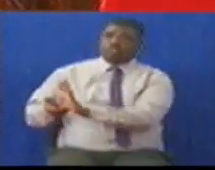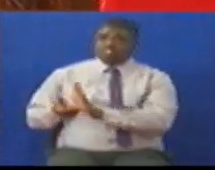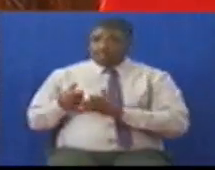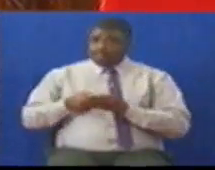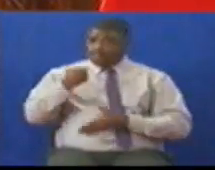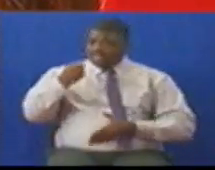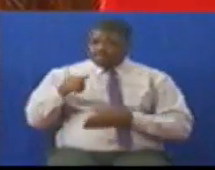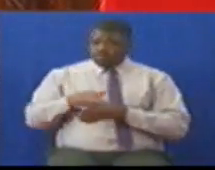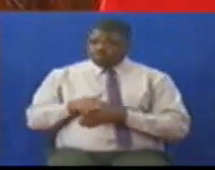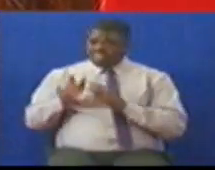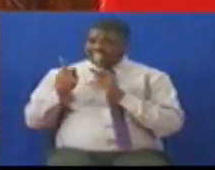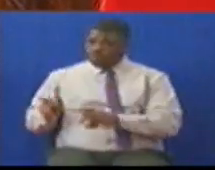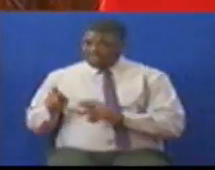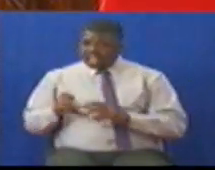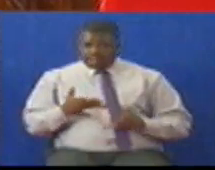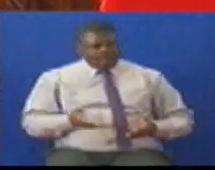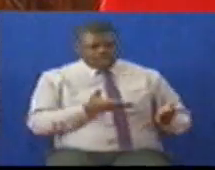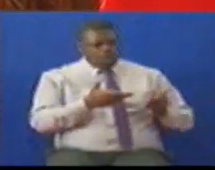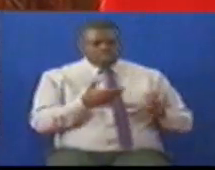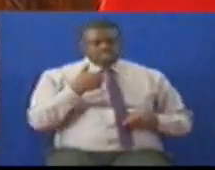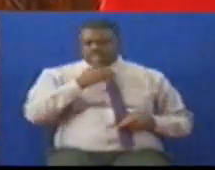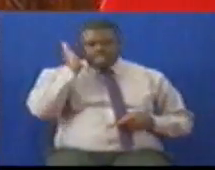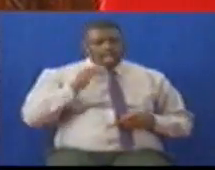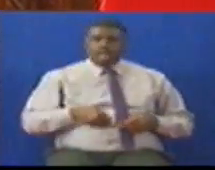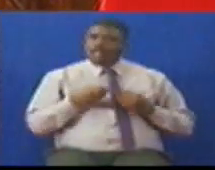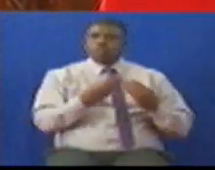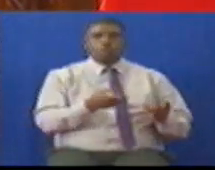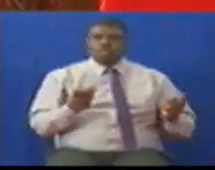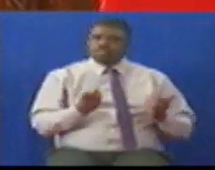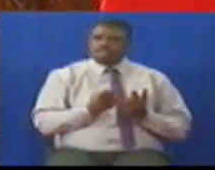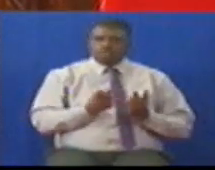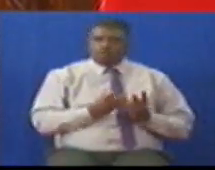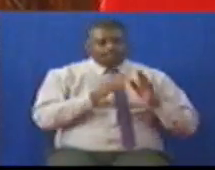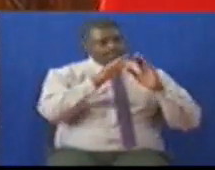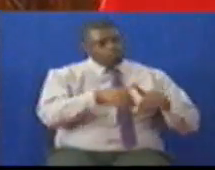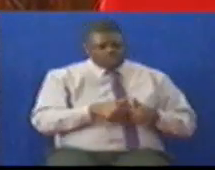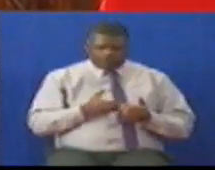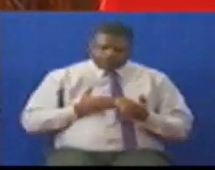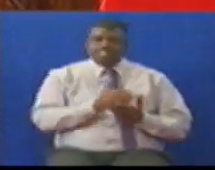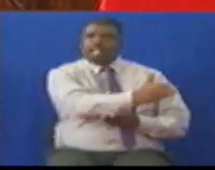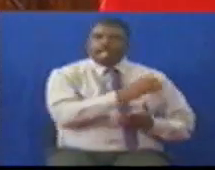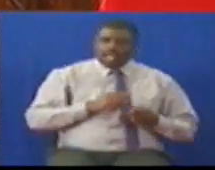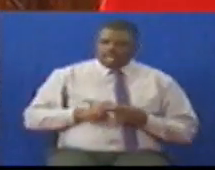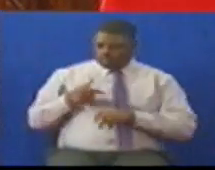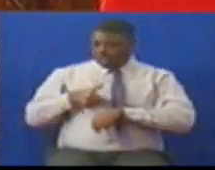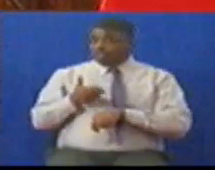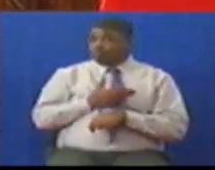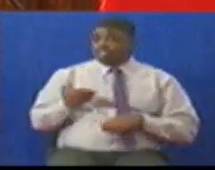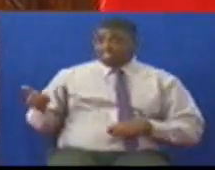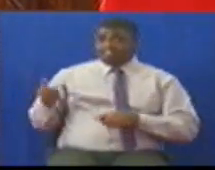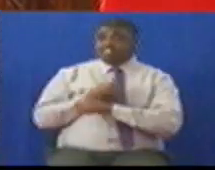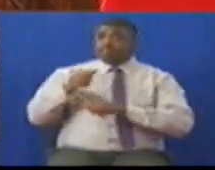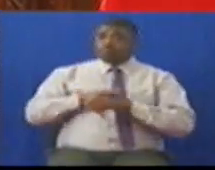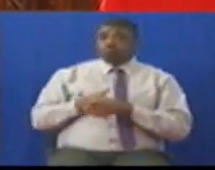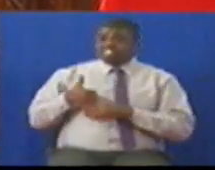ya kawaida na maendeleo haitolewi na serikali kama bunge linavyokuwa limepitisha. Na wakati mwingine yanafanyika matumizi nje